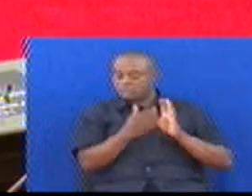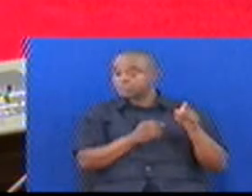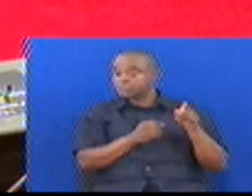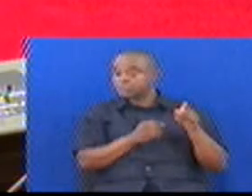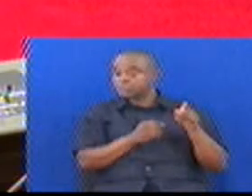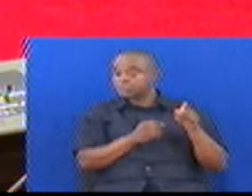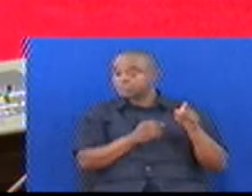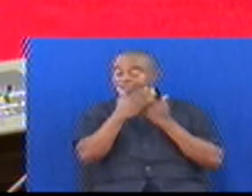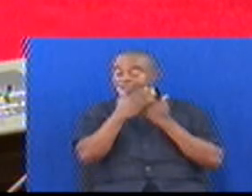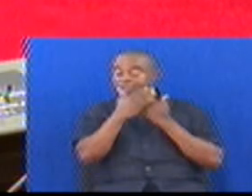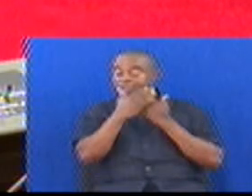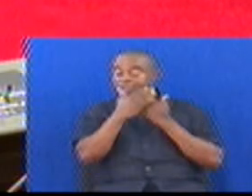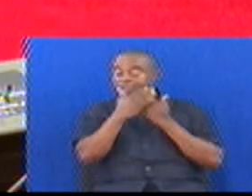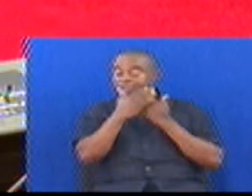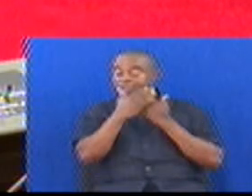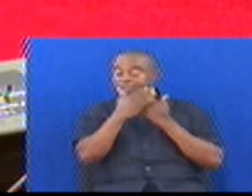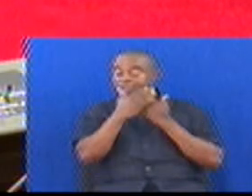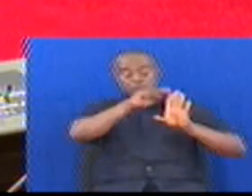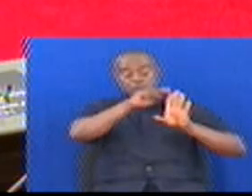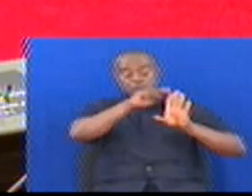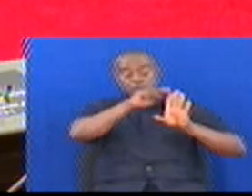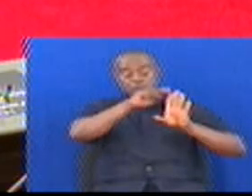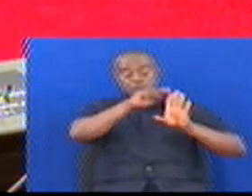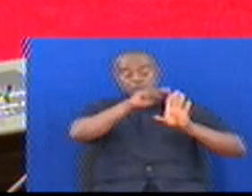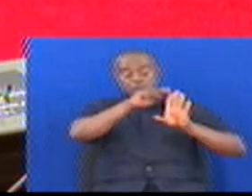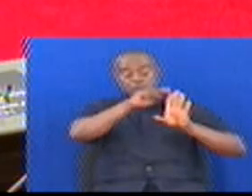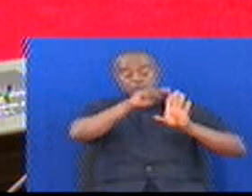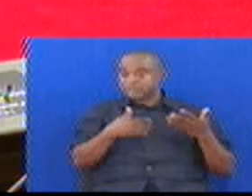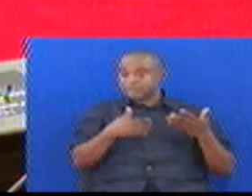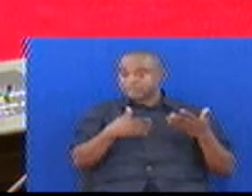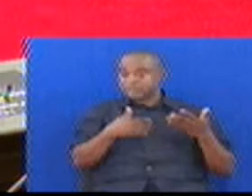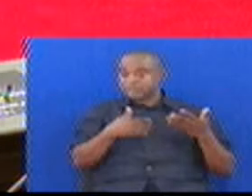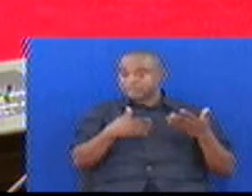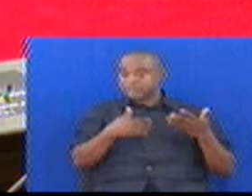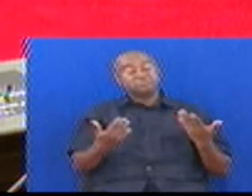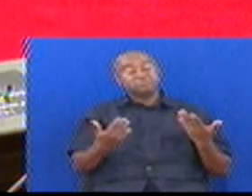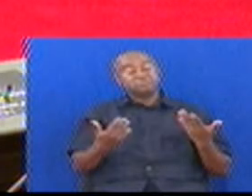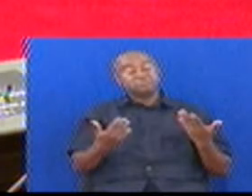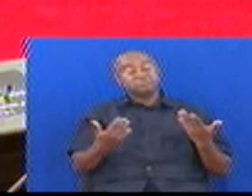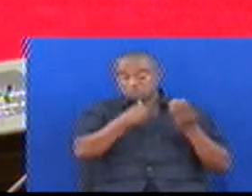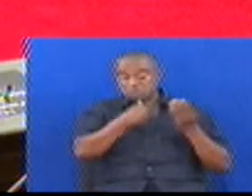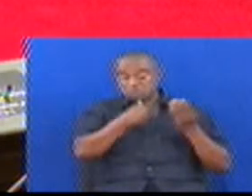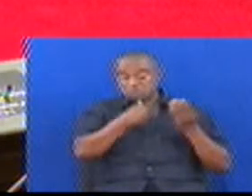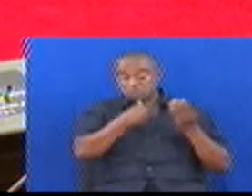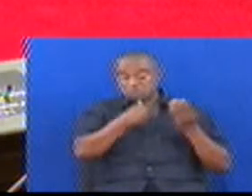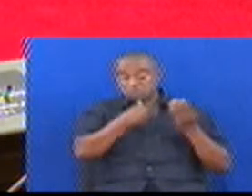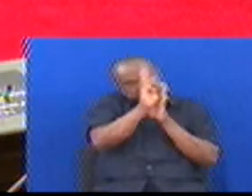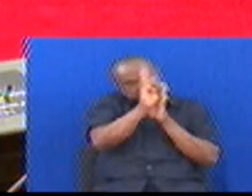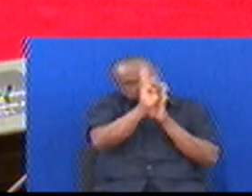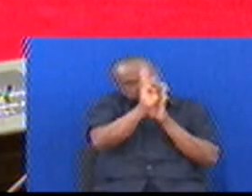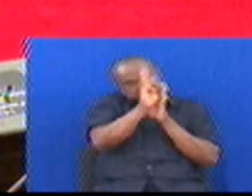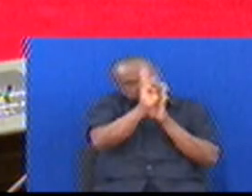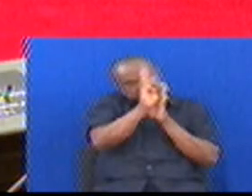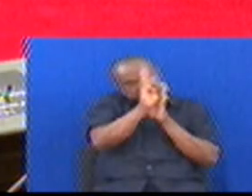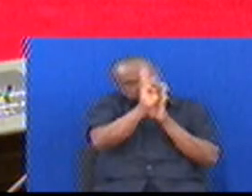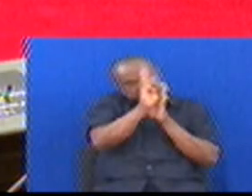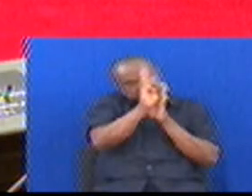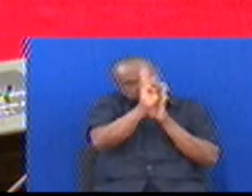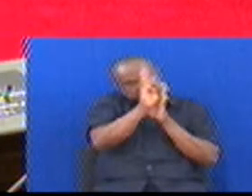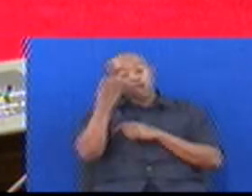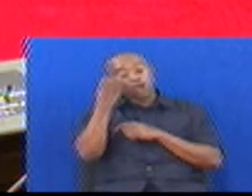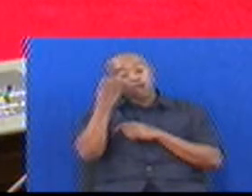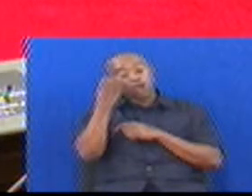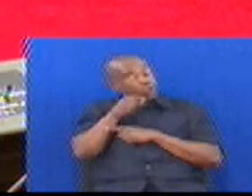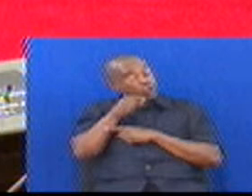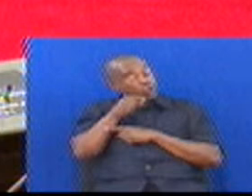za sub-Sahara na Afrika zitakuwa na ukuaji hasi kwa mwaka 2020 kutokana na athari za mlipuko